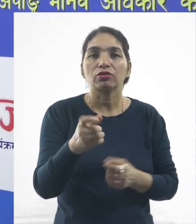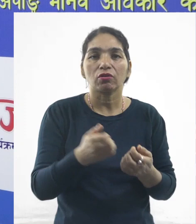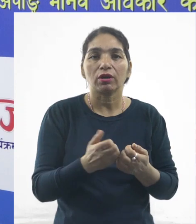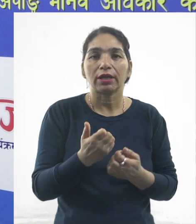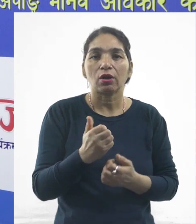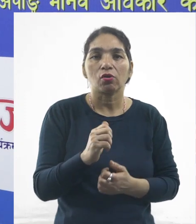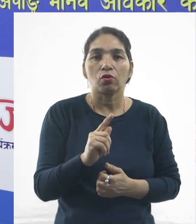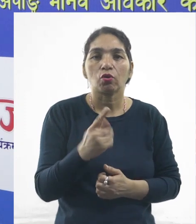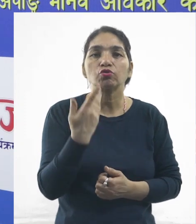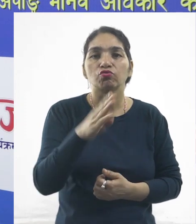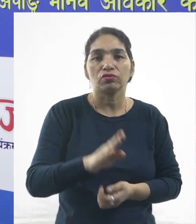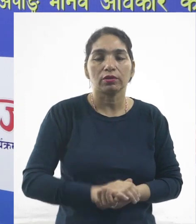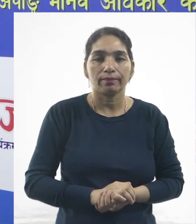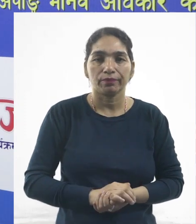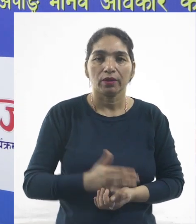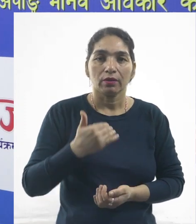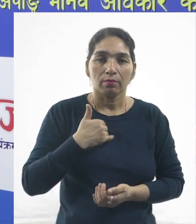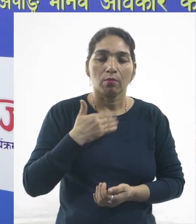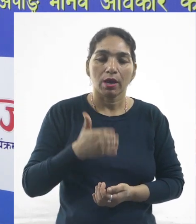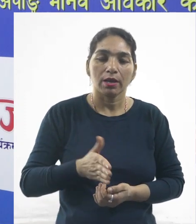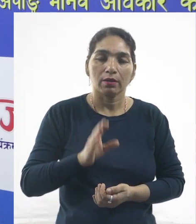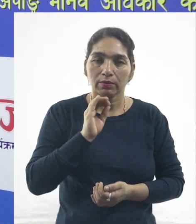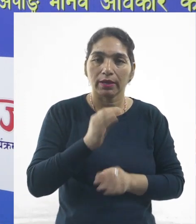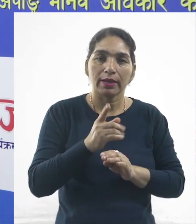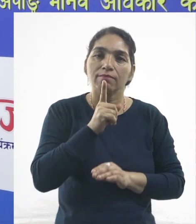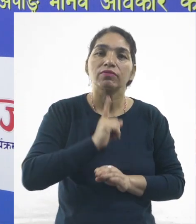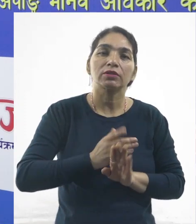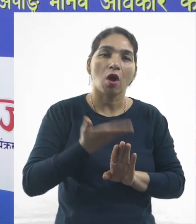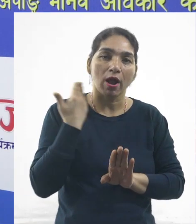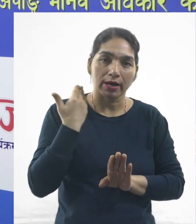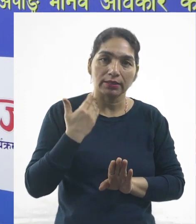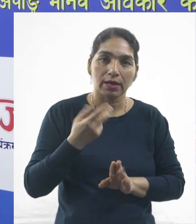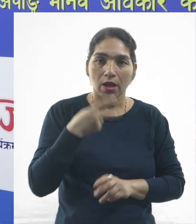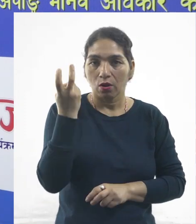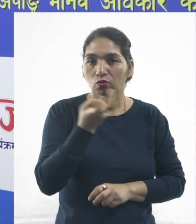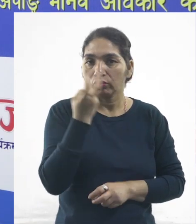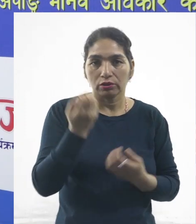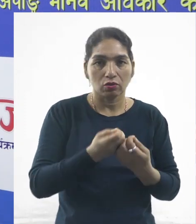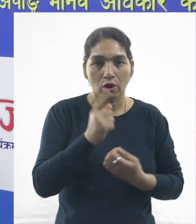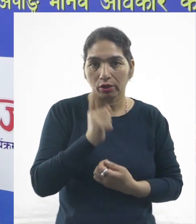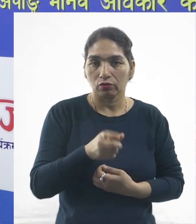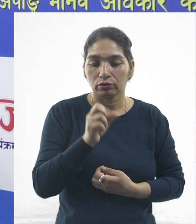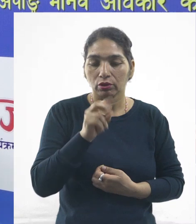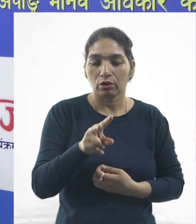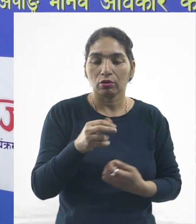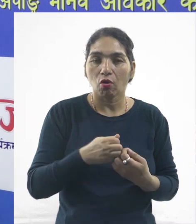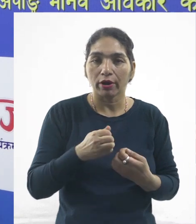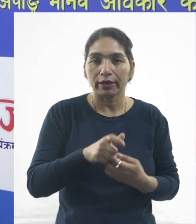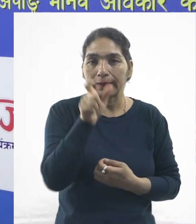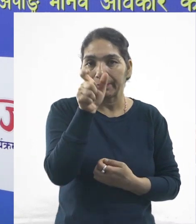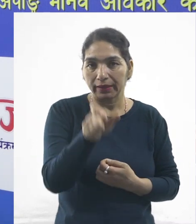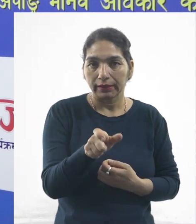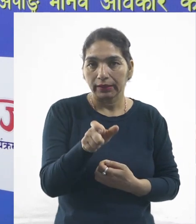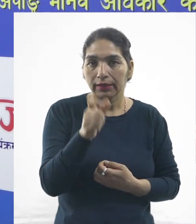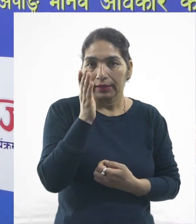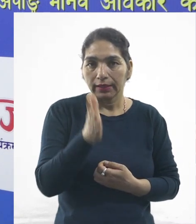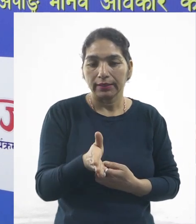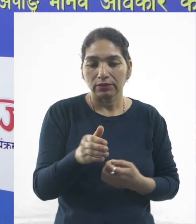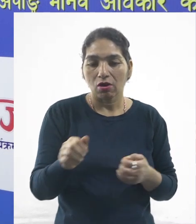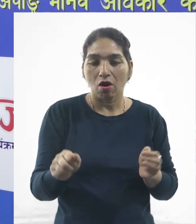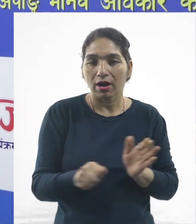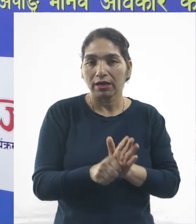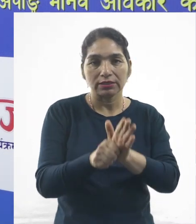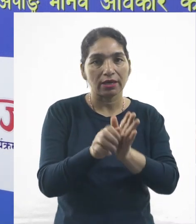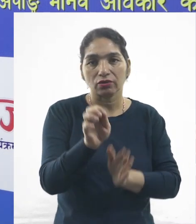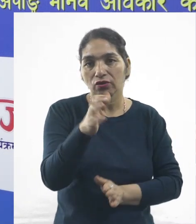होइन मैले यो चाहिँ मैले योभन्दा एक वर्ष अगाडिदेखि नै मैले यसलाई चाहिँ खोजी गरेको हो तर गरिदिने व्यक्तित्वले चाहिँ अगाडि सर्नु